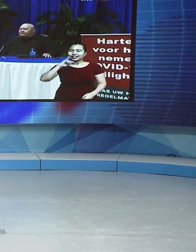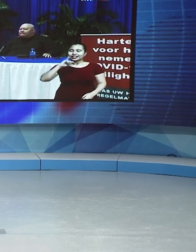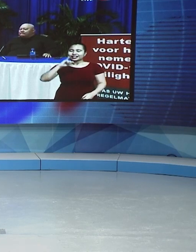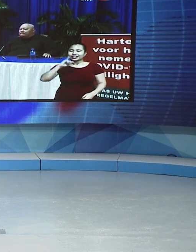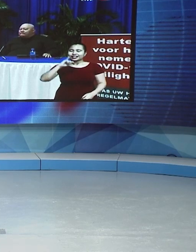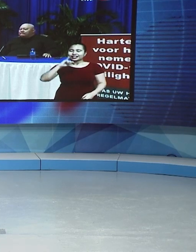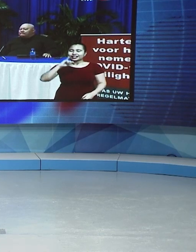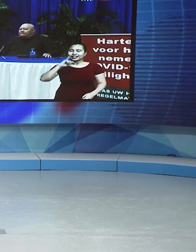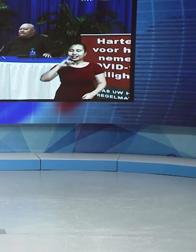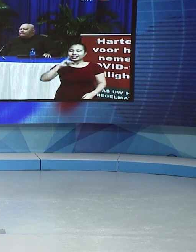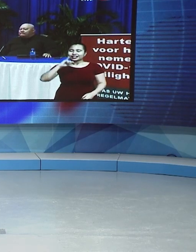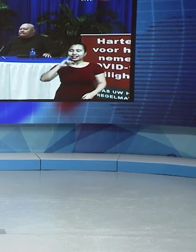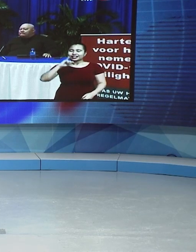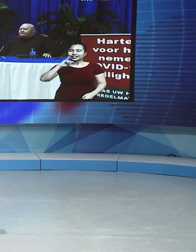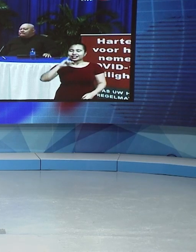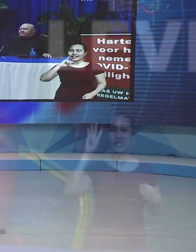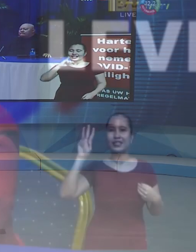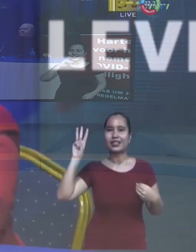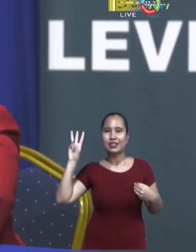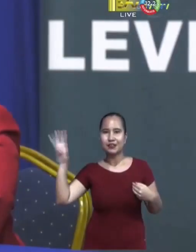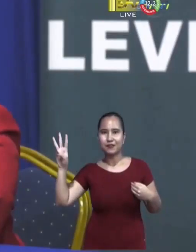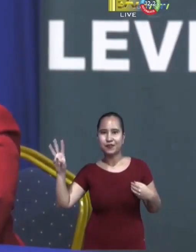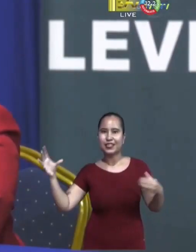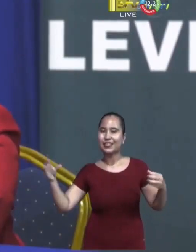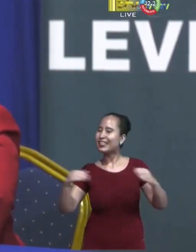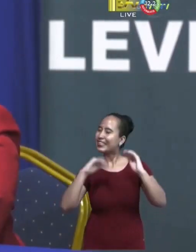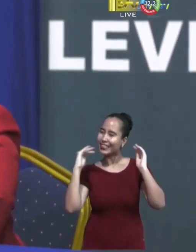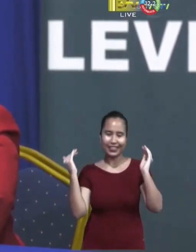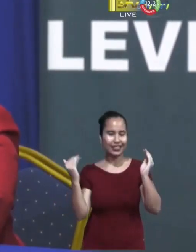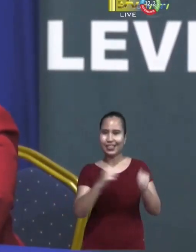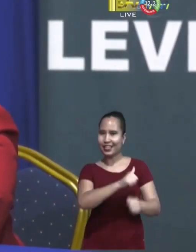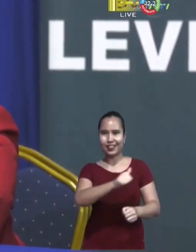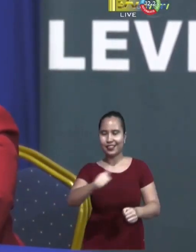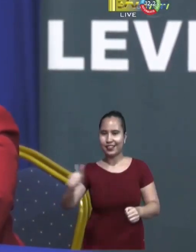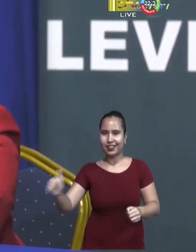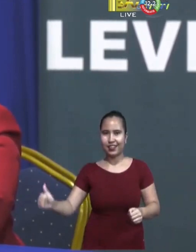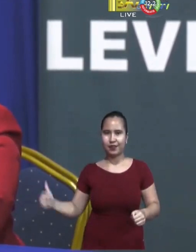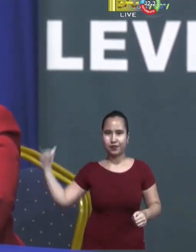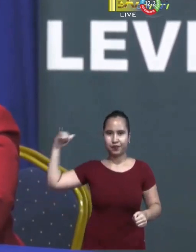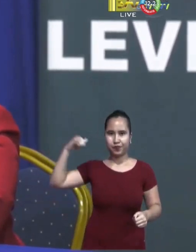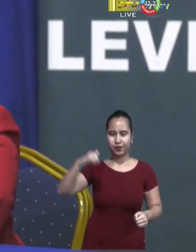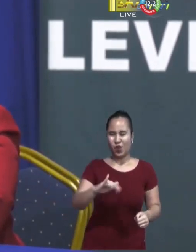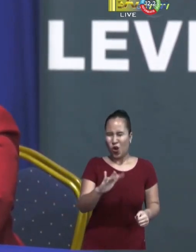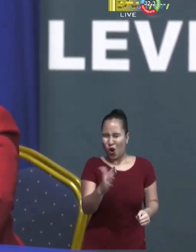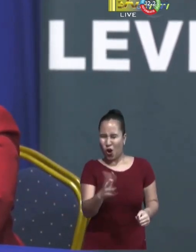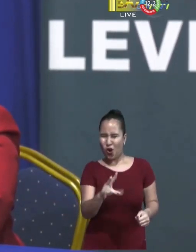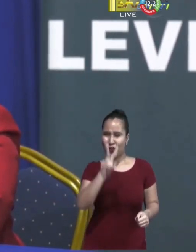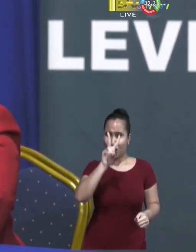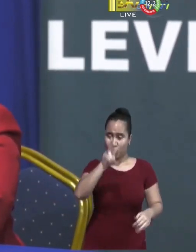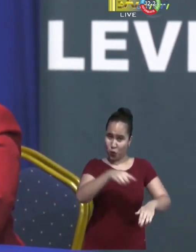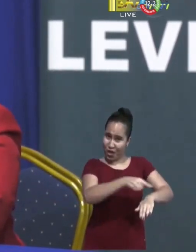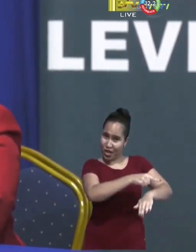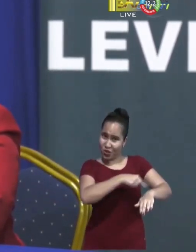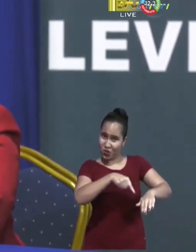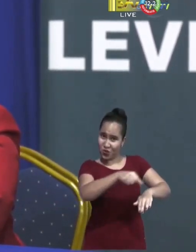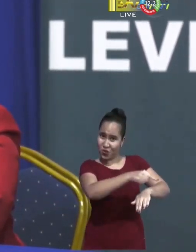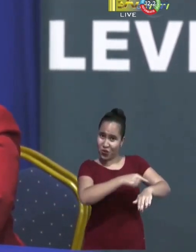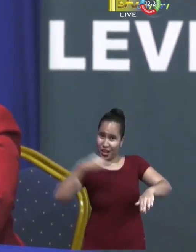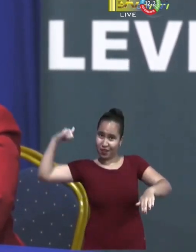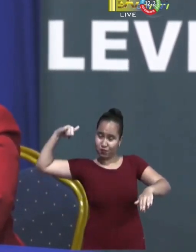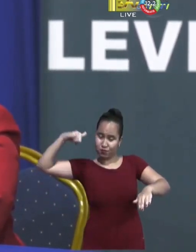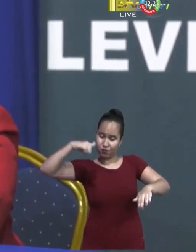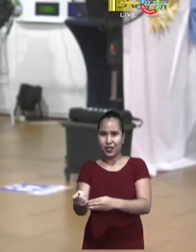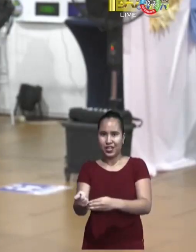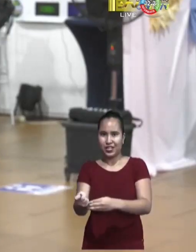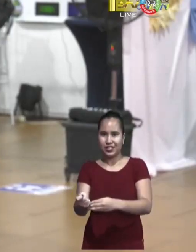gegeven. Op dit moment wordt de laatste hand gelegd aan de meest dringende follow-up maatregelen om verspreiding van het coronavirus